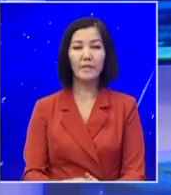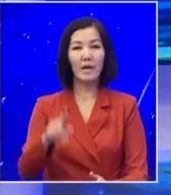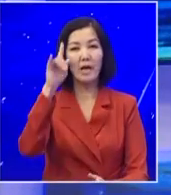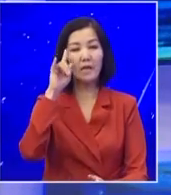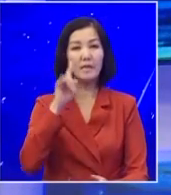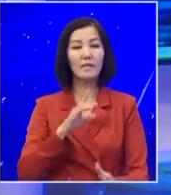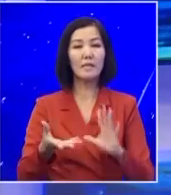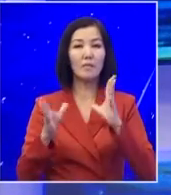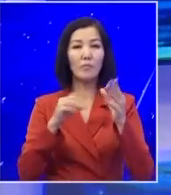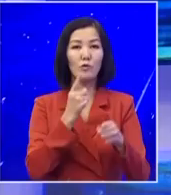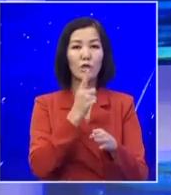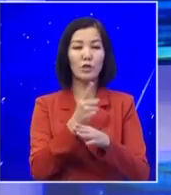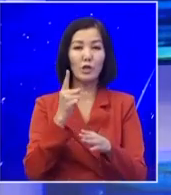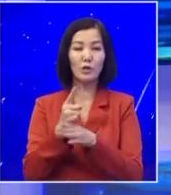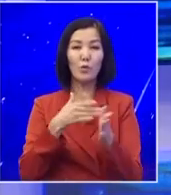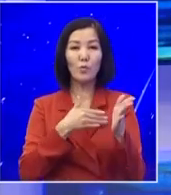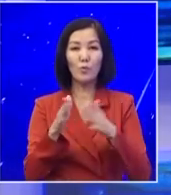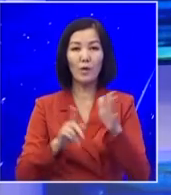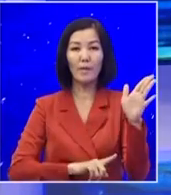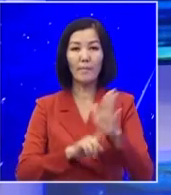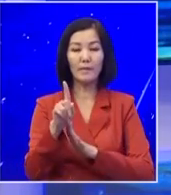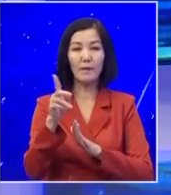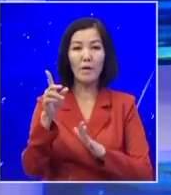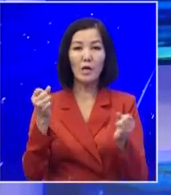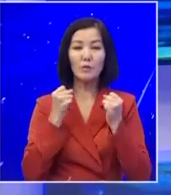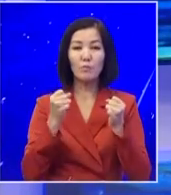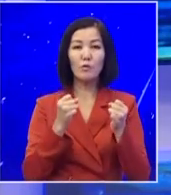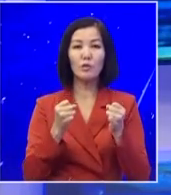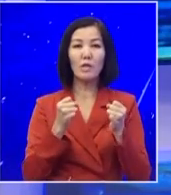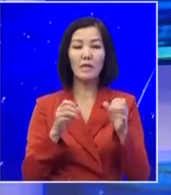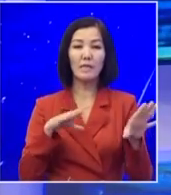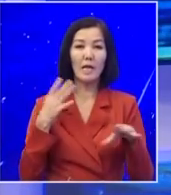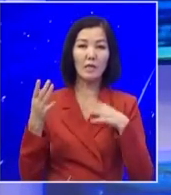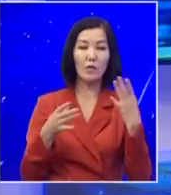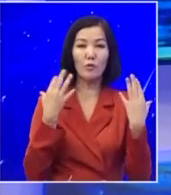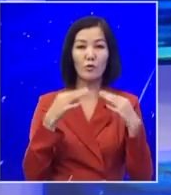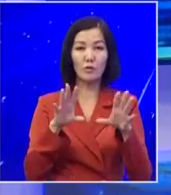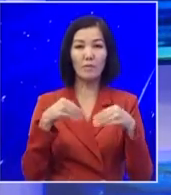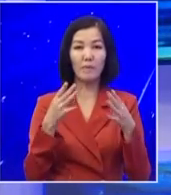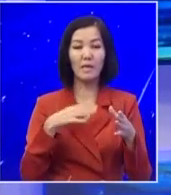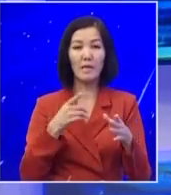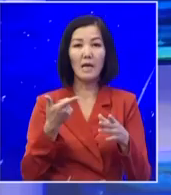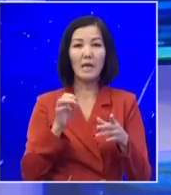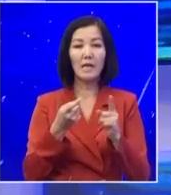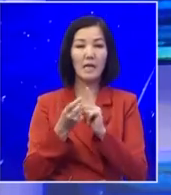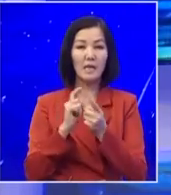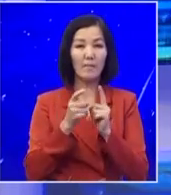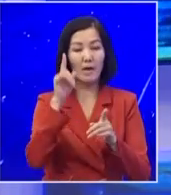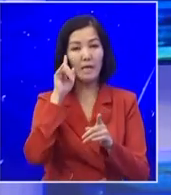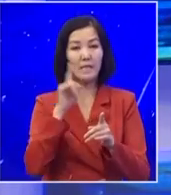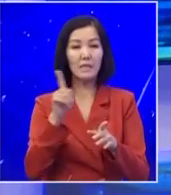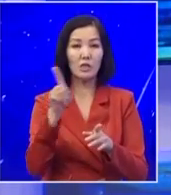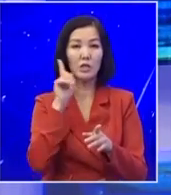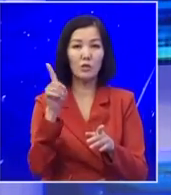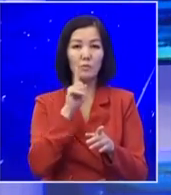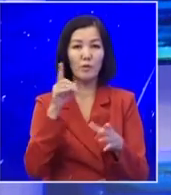Елімізде шектеу шаралары жұмсарғанына орай спортшылардың жабық кешенде дайындалуына рұқсат берілді. Грек-рим күресінен Қазақстанның жастар